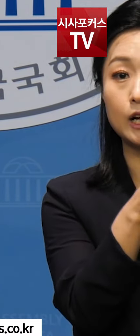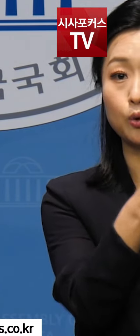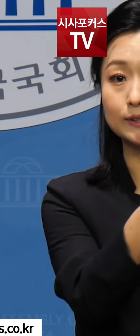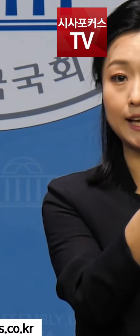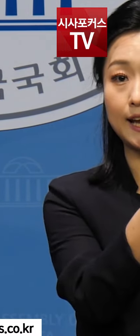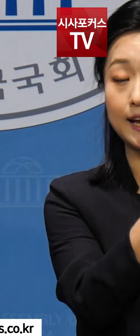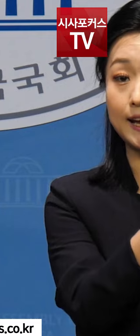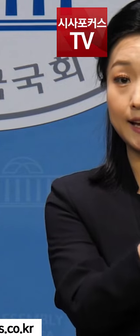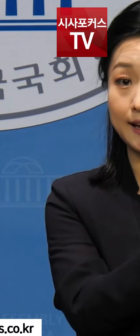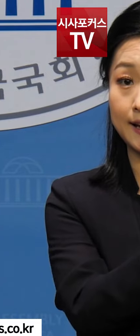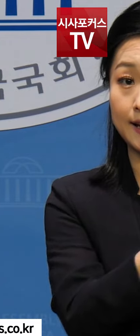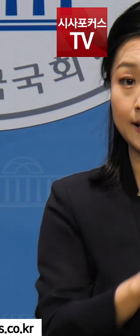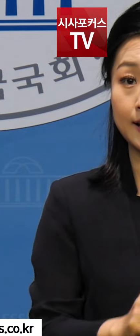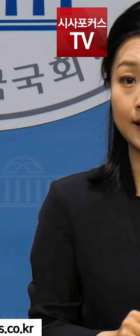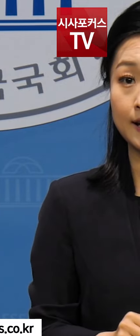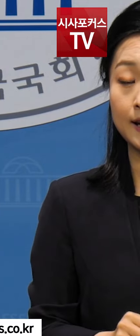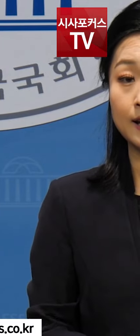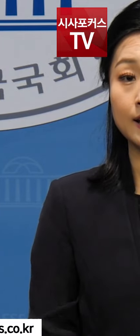독재 정권은